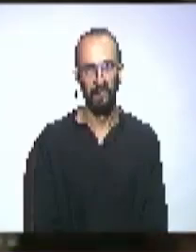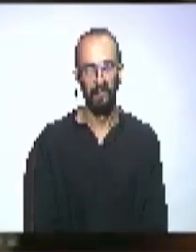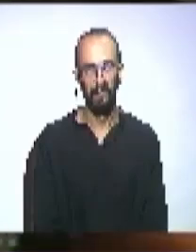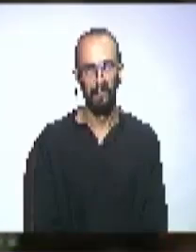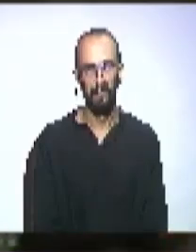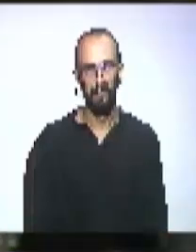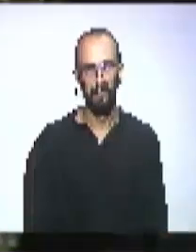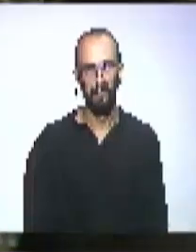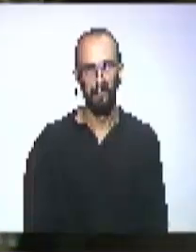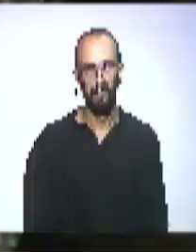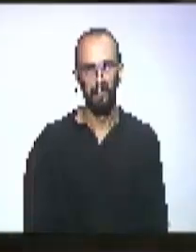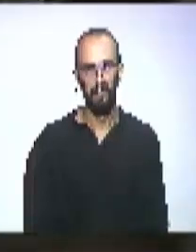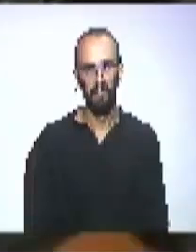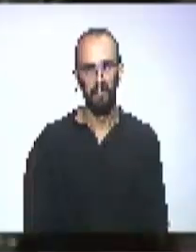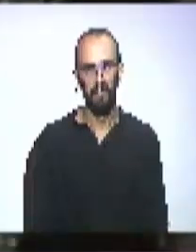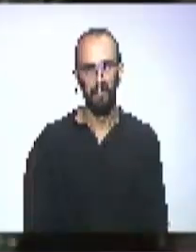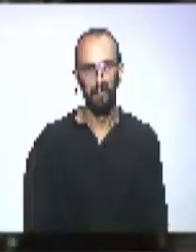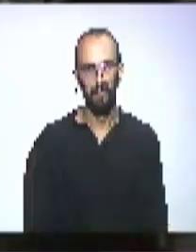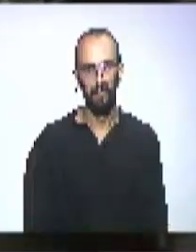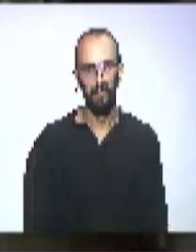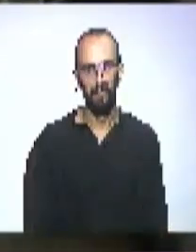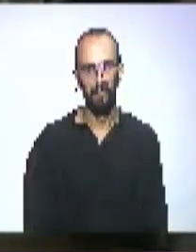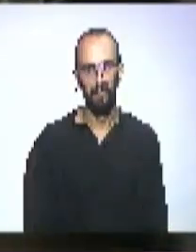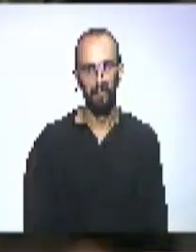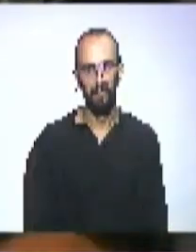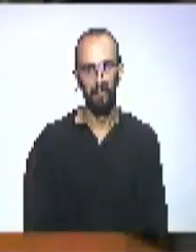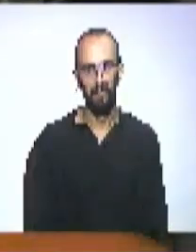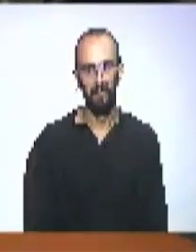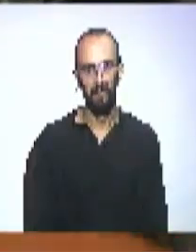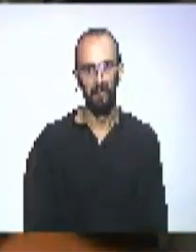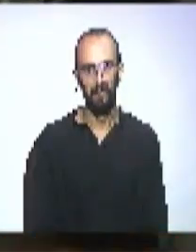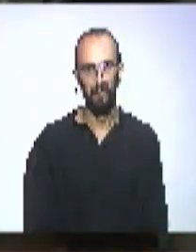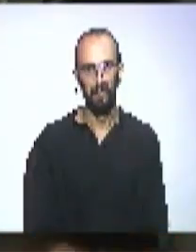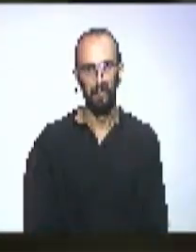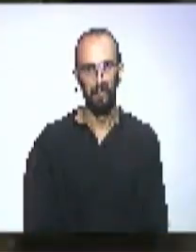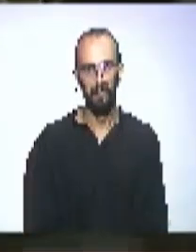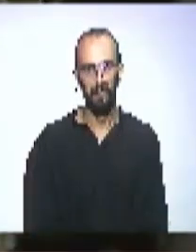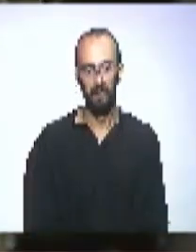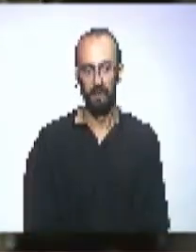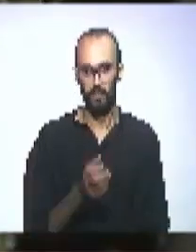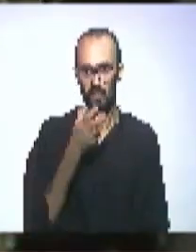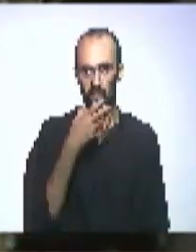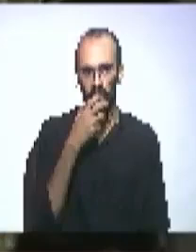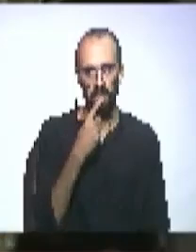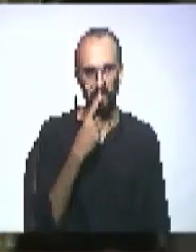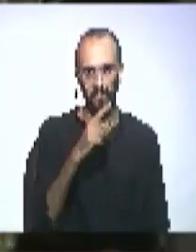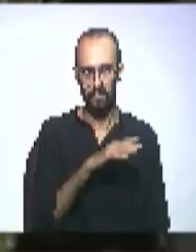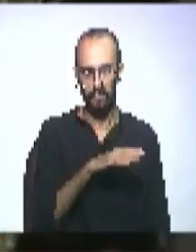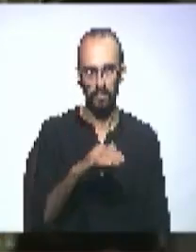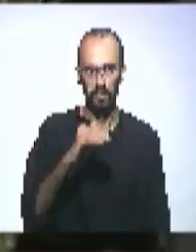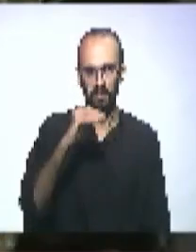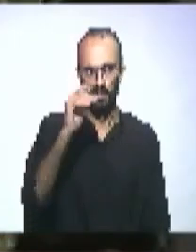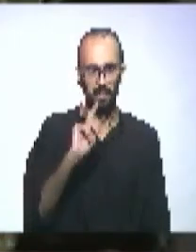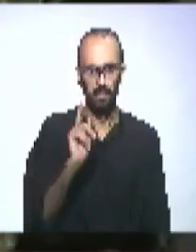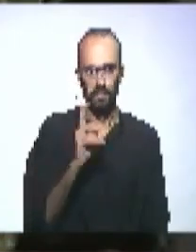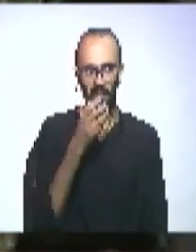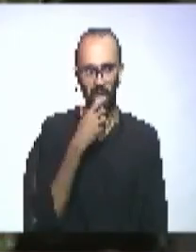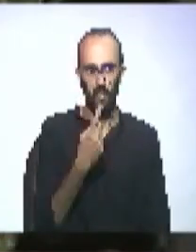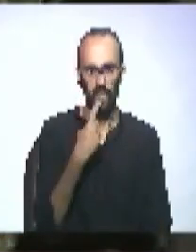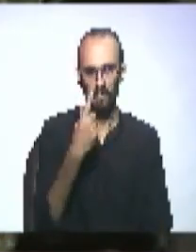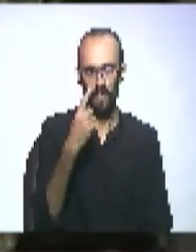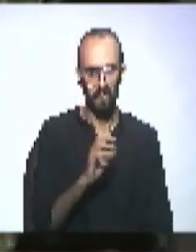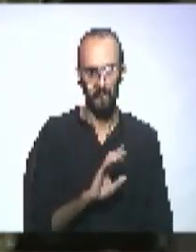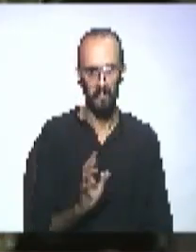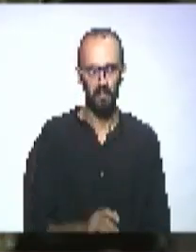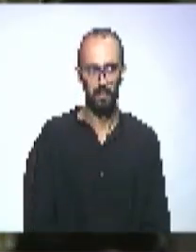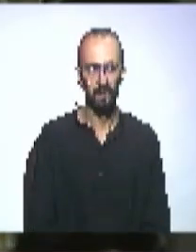وليمون. يعني هتعمل الطبقه الاولانيه التفاح. هي كلها هتبقى طبقه واحده. هي ملهاش طبقات.